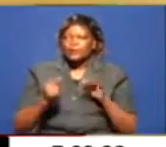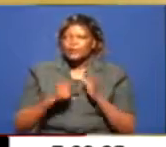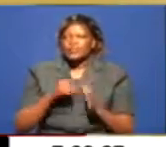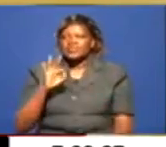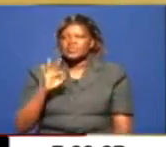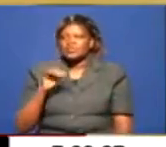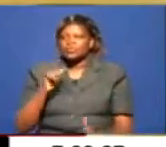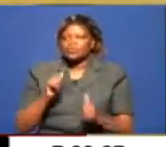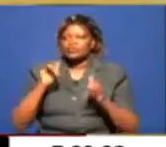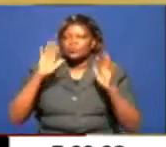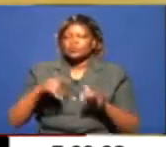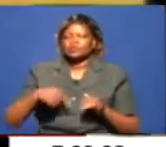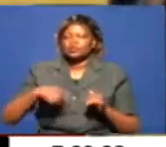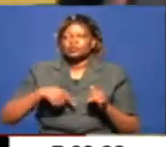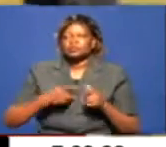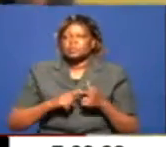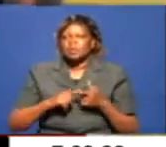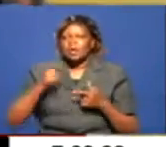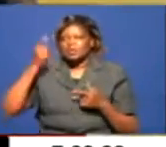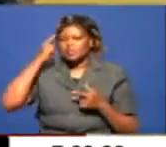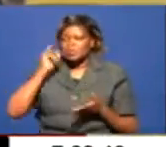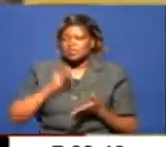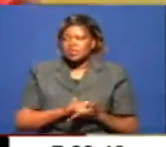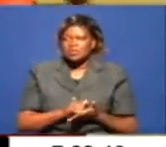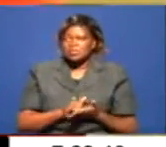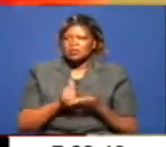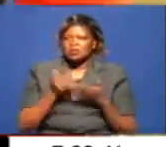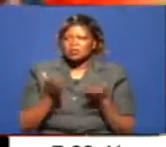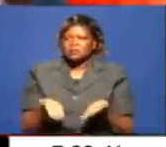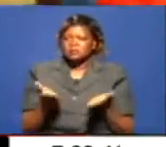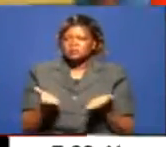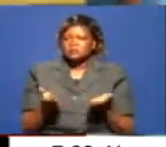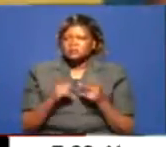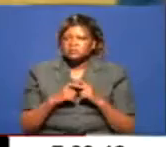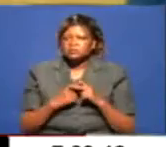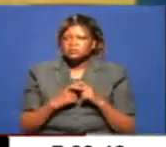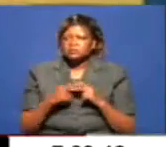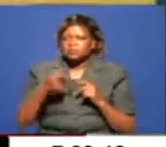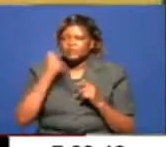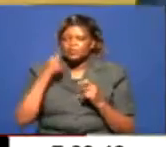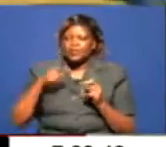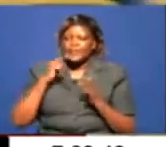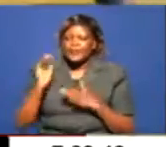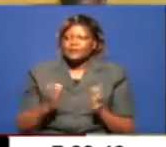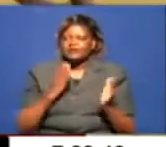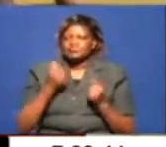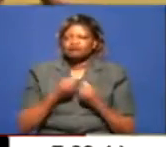very important to us. And I think it's now the beginning because we are planning for the next game.